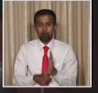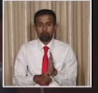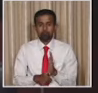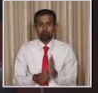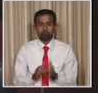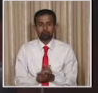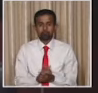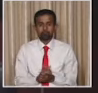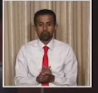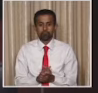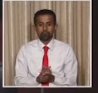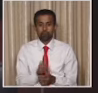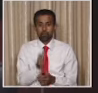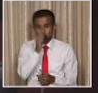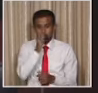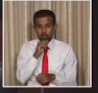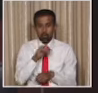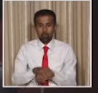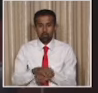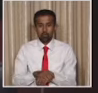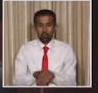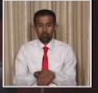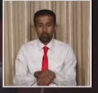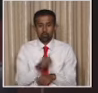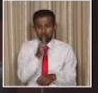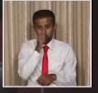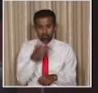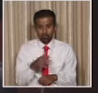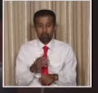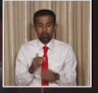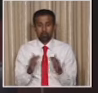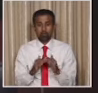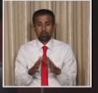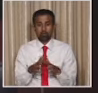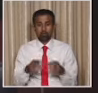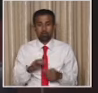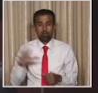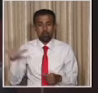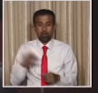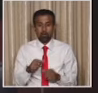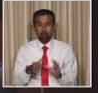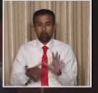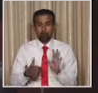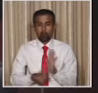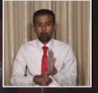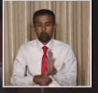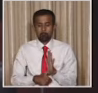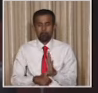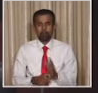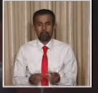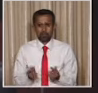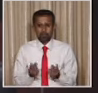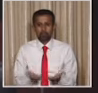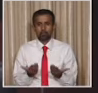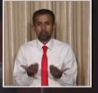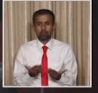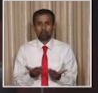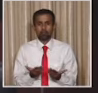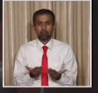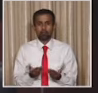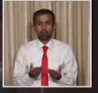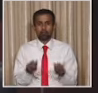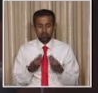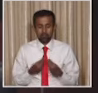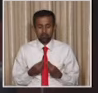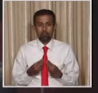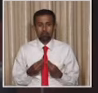ඒ කියන්නේ හොරු ඇල්ලීමට හොරකම් කරපු වත්කම් ලබා ගැනීමේ පනත ඇයි ඒක ඉක්මනට ගෙනන්නේ ගේනවා විතරක් නෙමෙයි